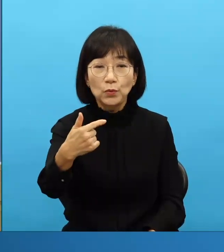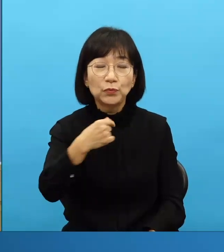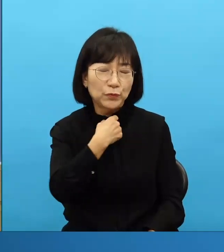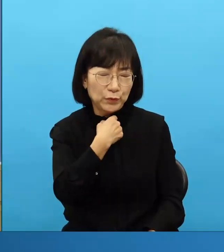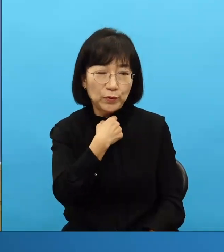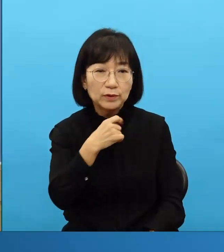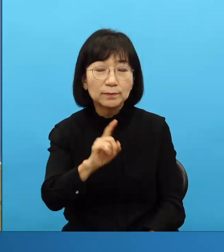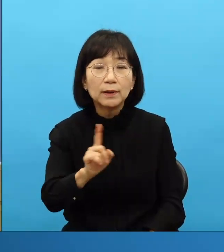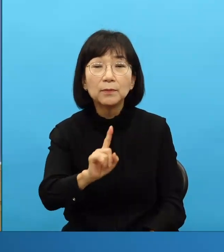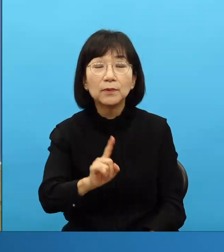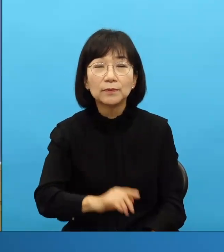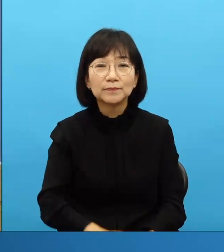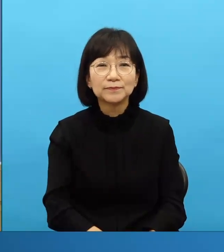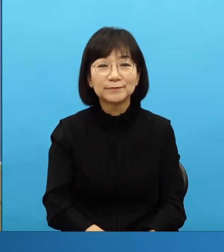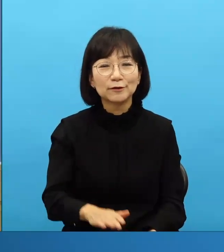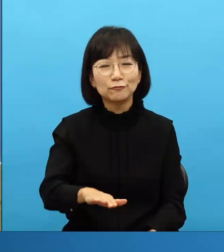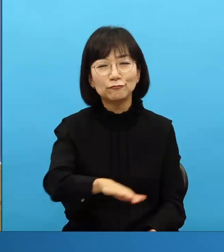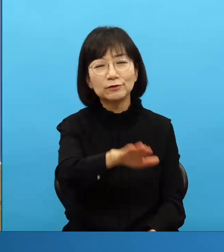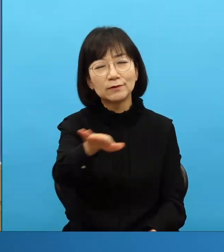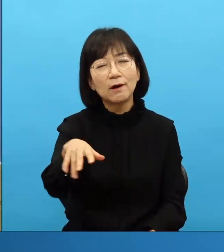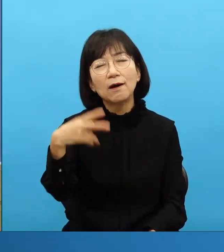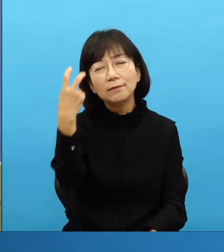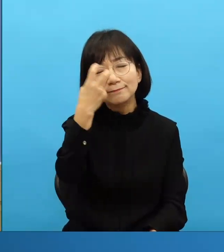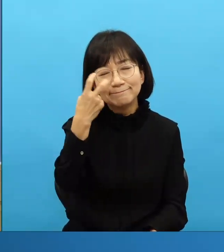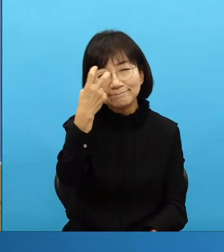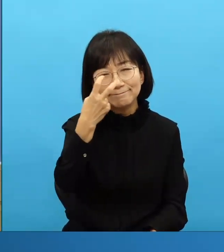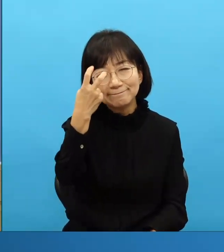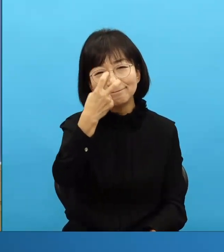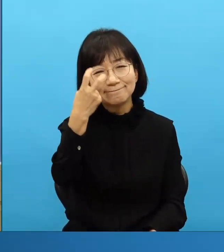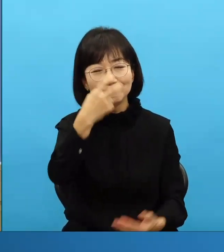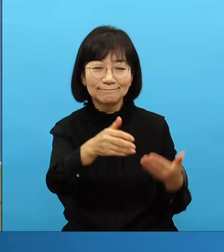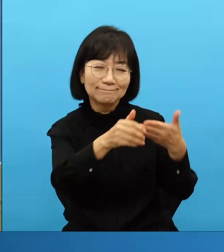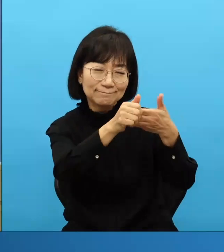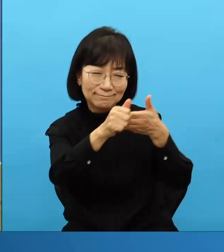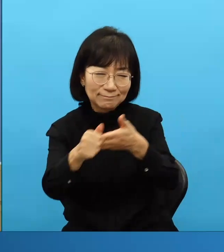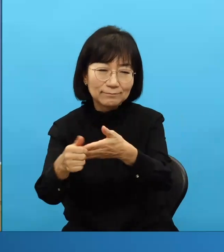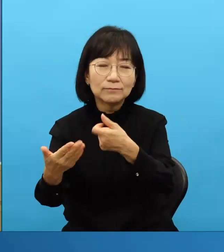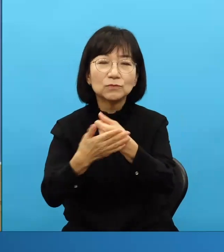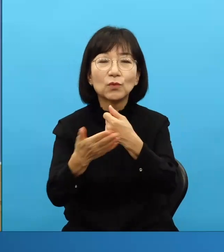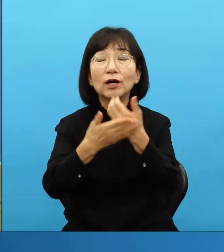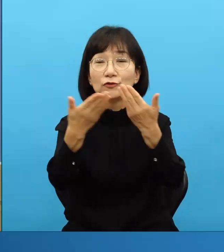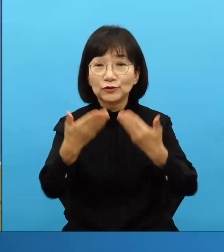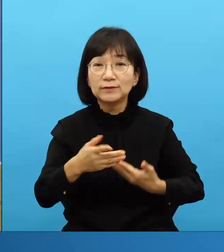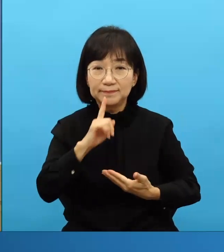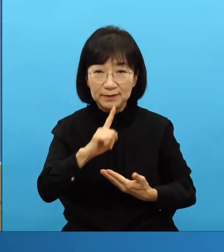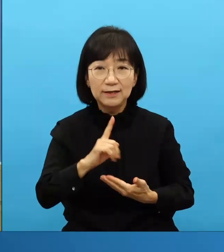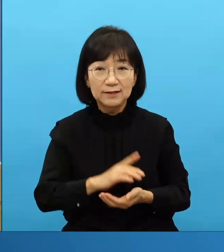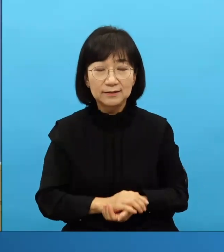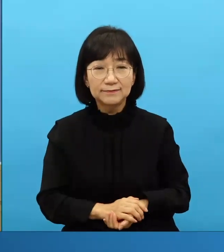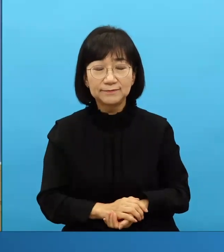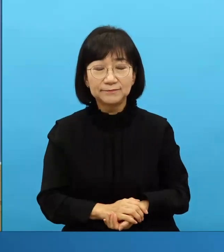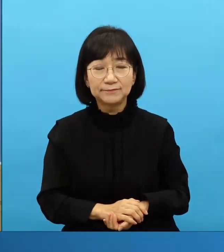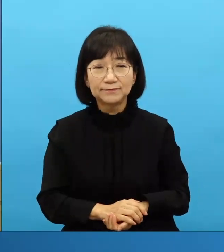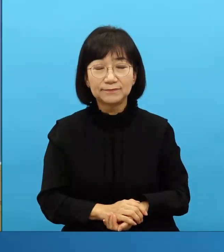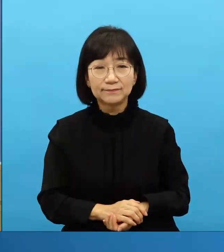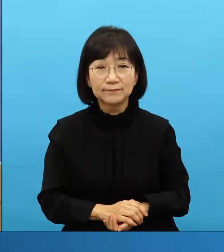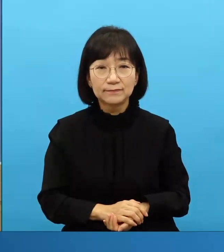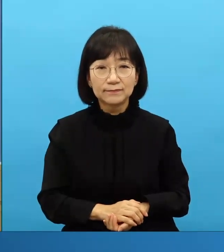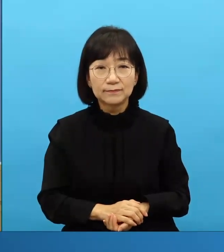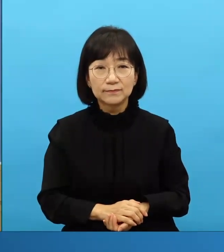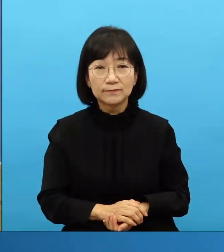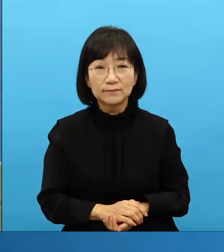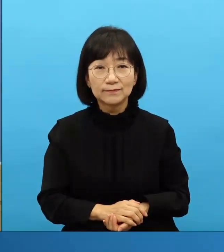kept blameless? 우리를 보호하시고 이끌어 가신다 그런 뜻이에요. It means that He will protect us and that He will maintain us and